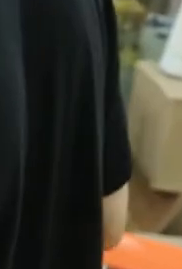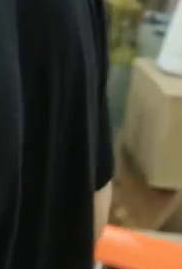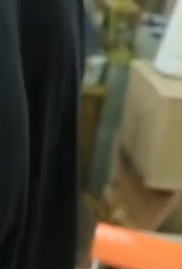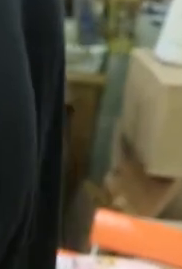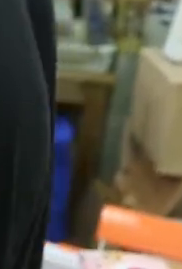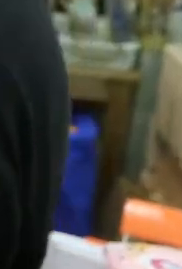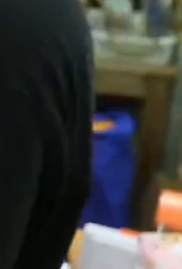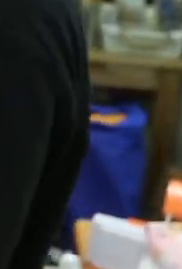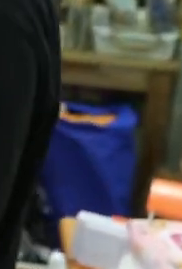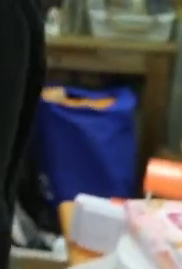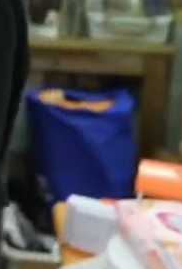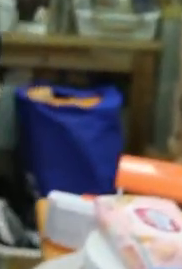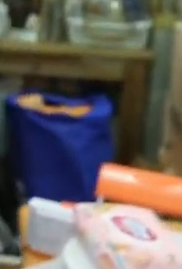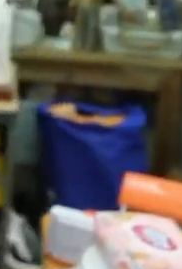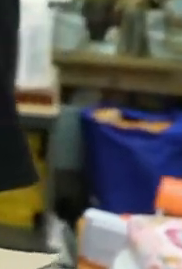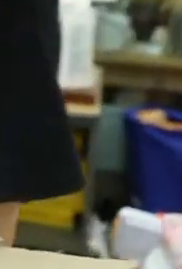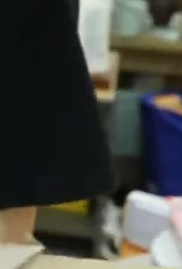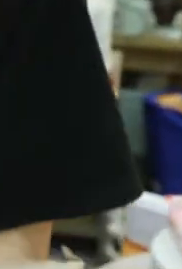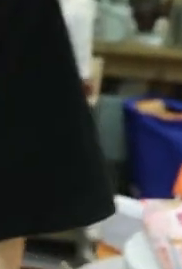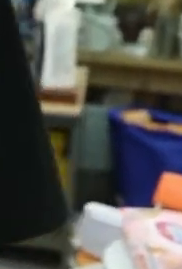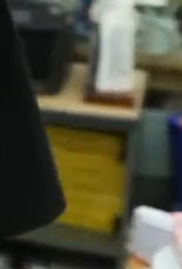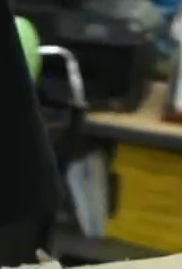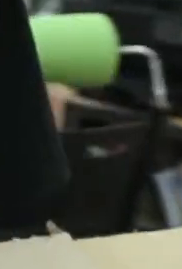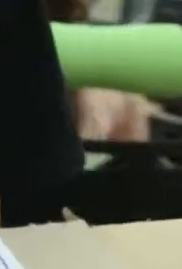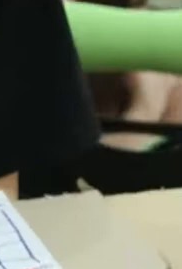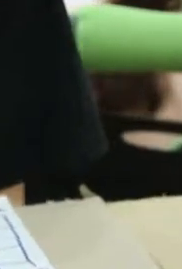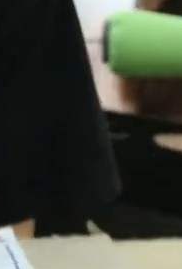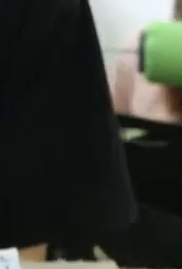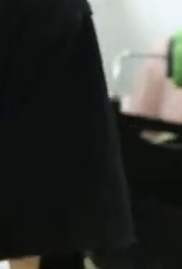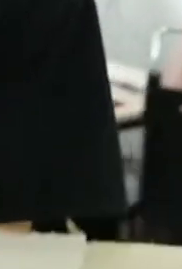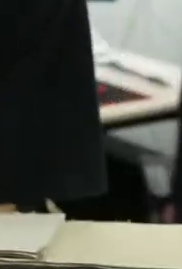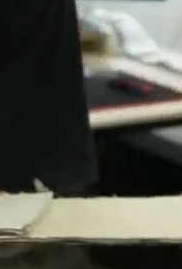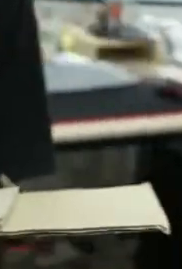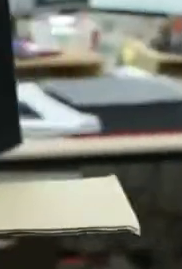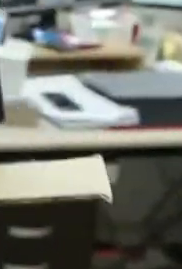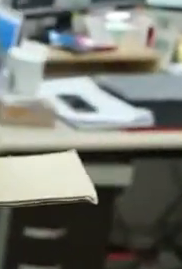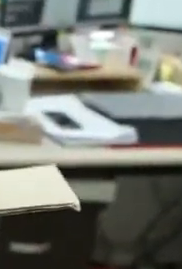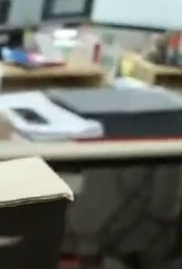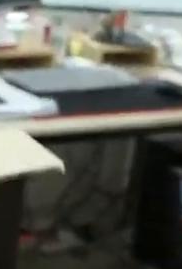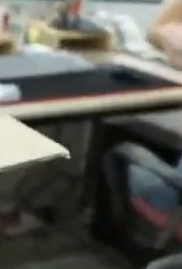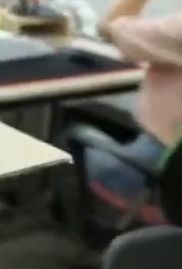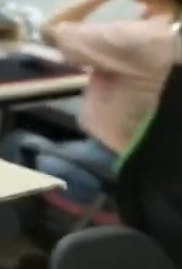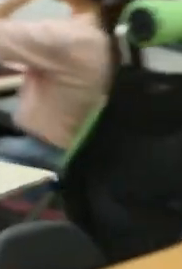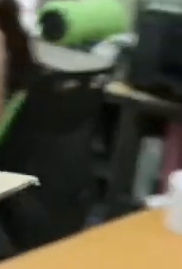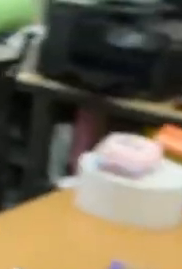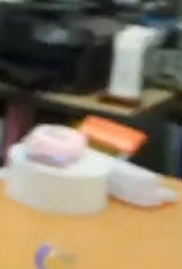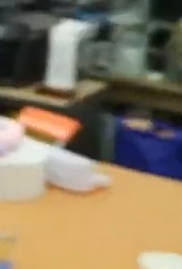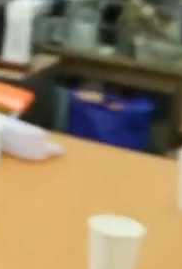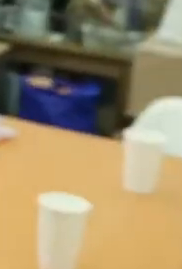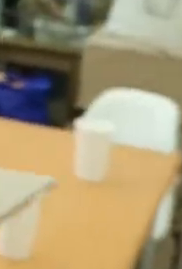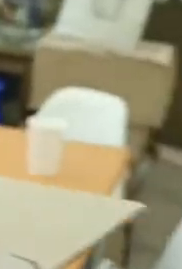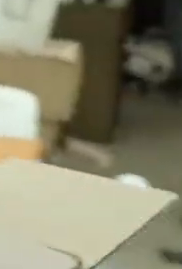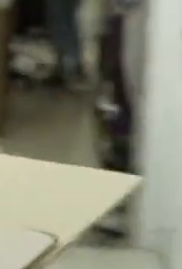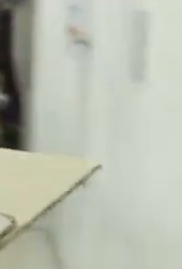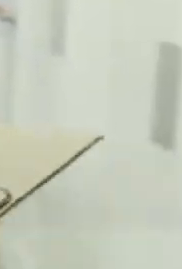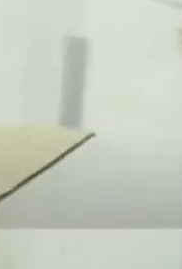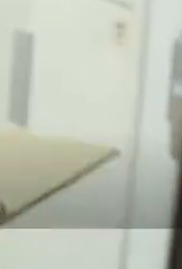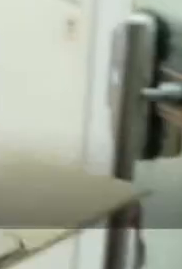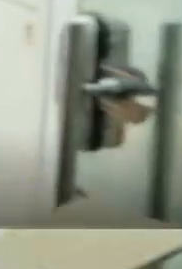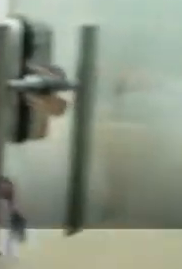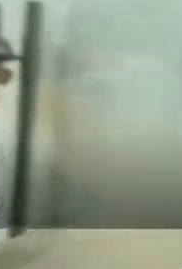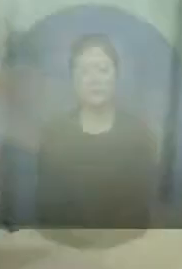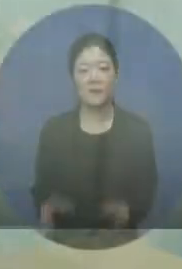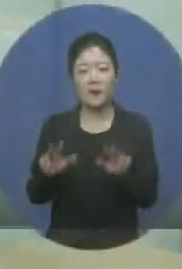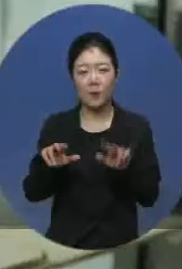네, 12분의 1. 이건 제가 그렇게 해서 그럼 이거를 저희가 지금 6월달 것까지 1월부터 5월 것까지